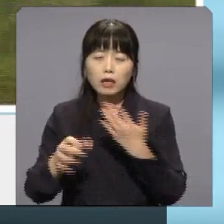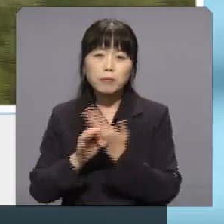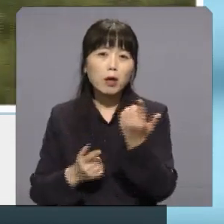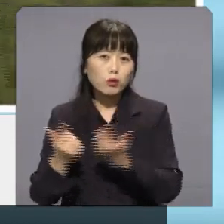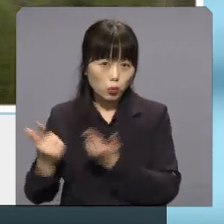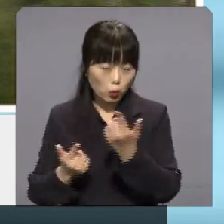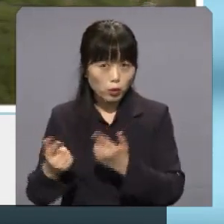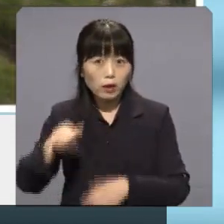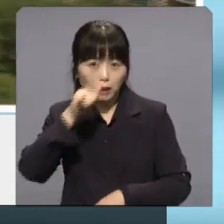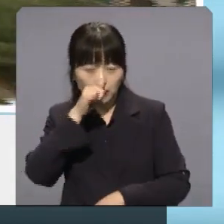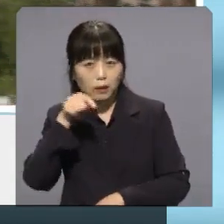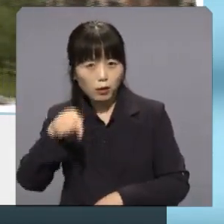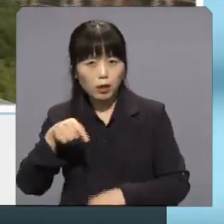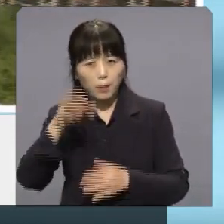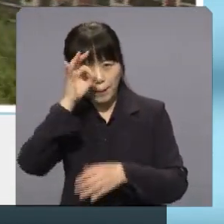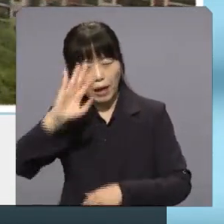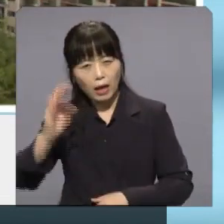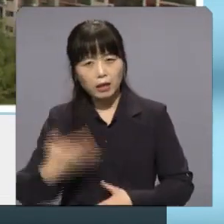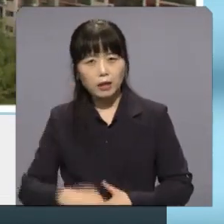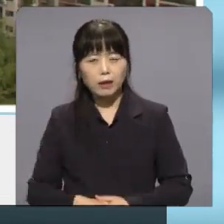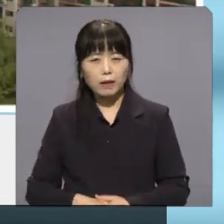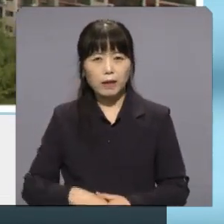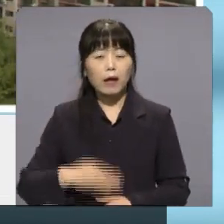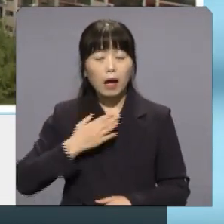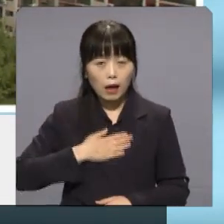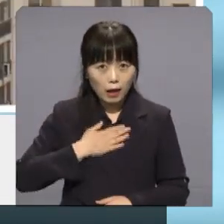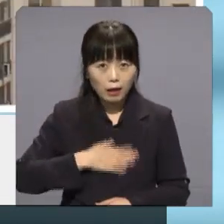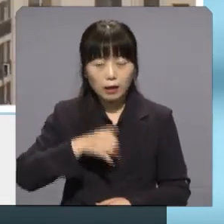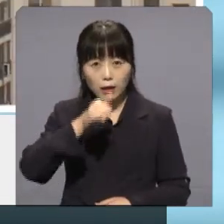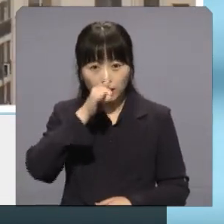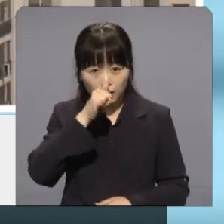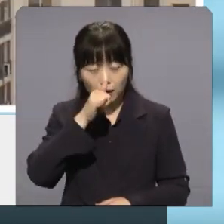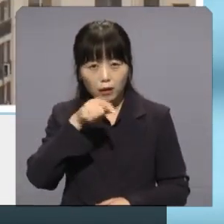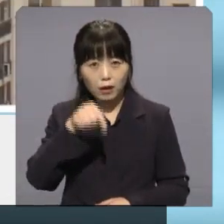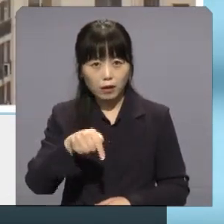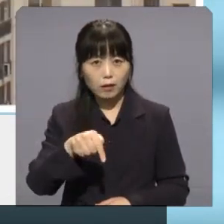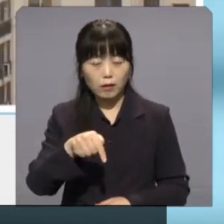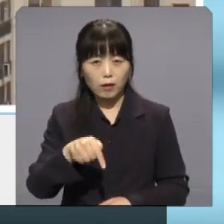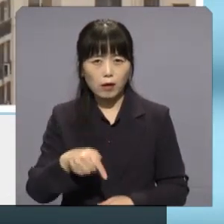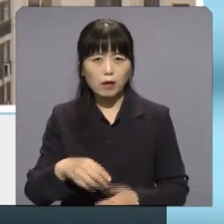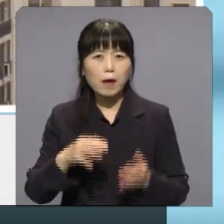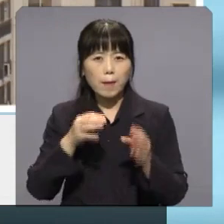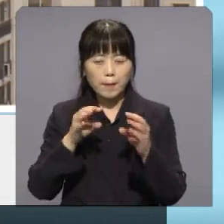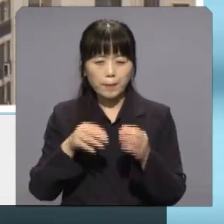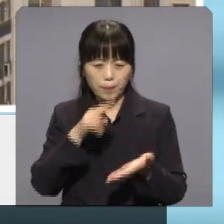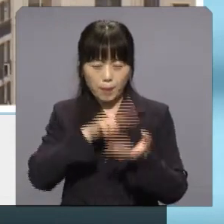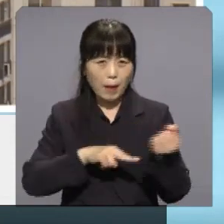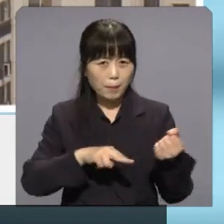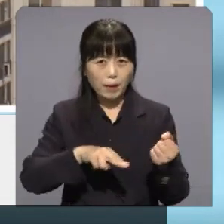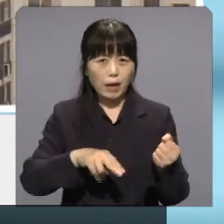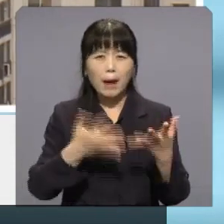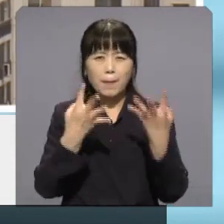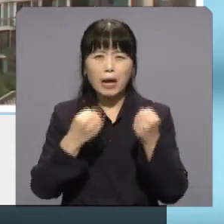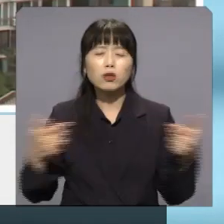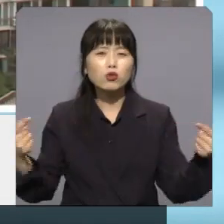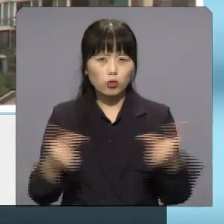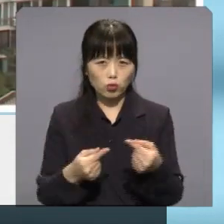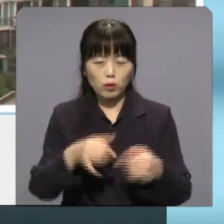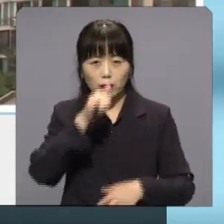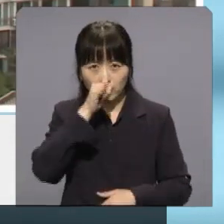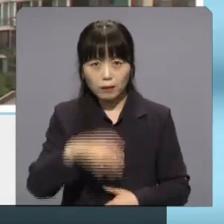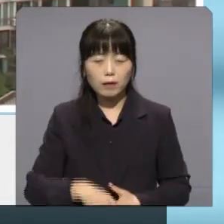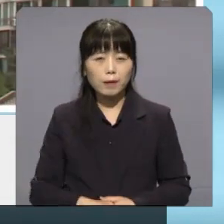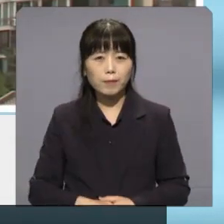근데 지금 아시다시피 이 굉장히 매물이 적습니다 아 예를 들어서 지금